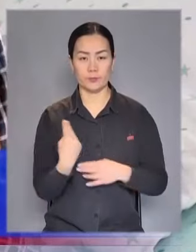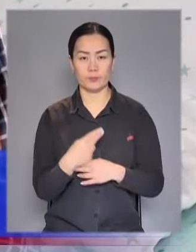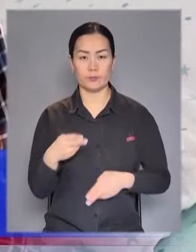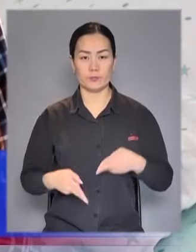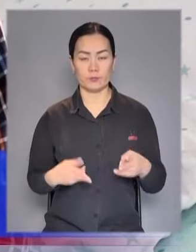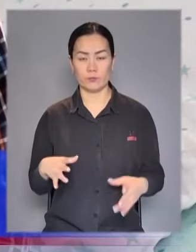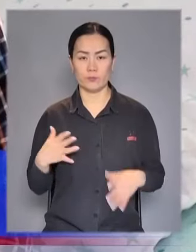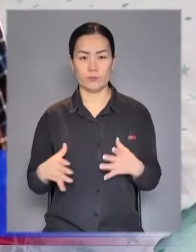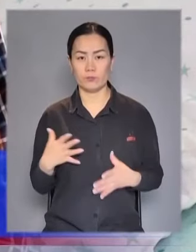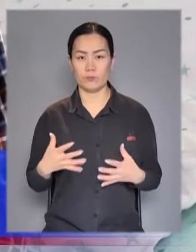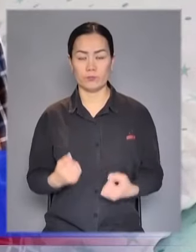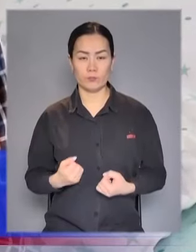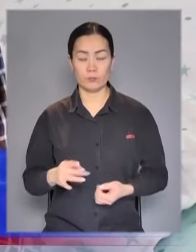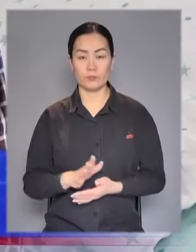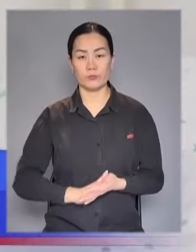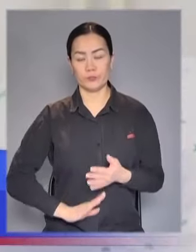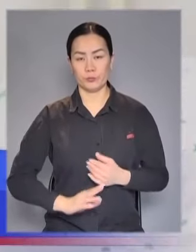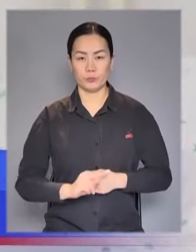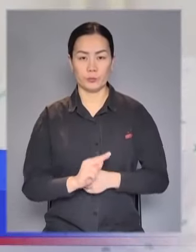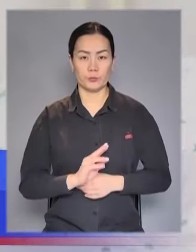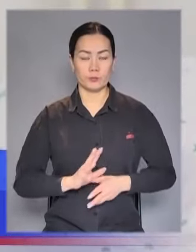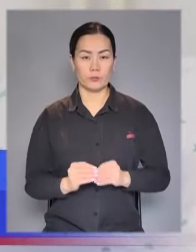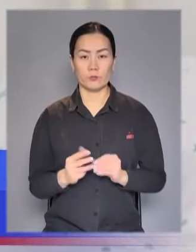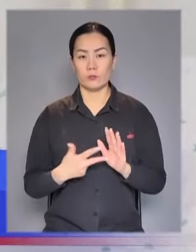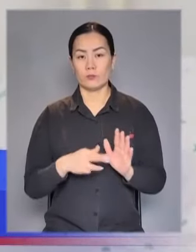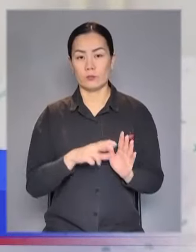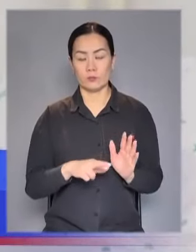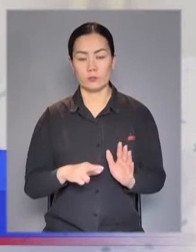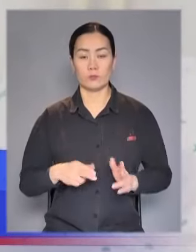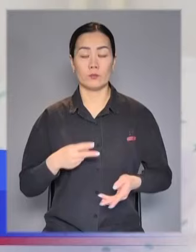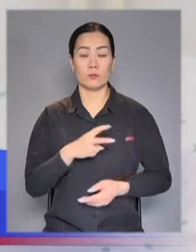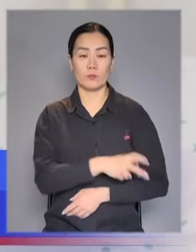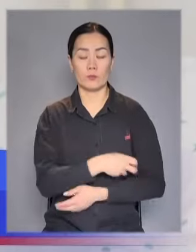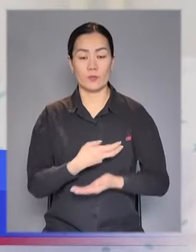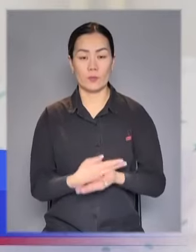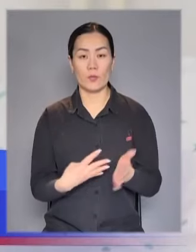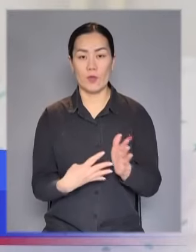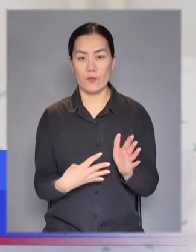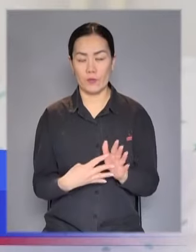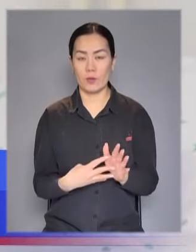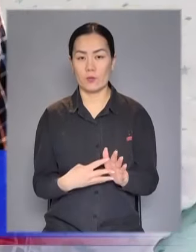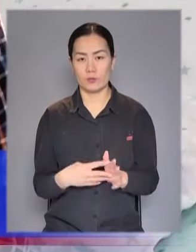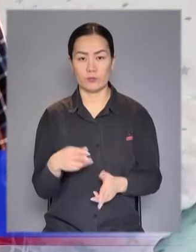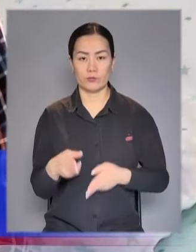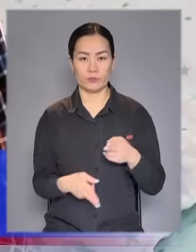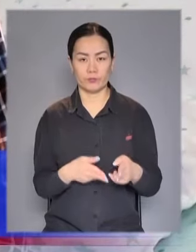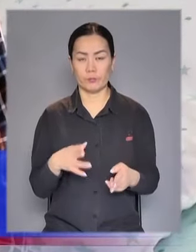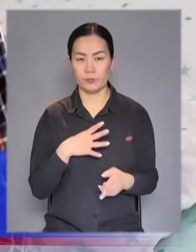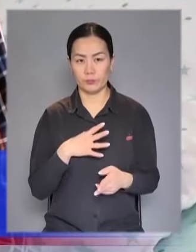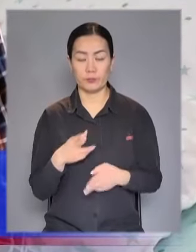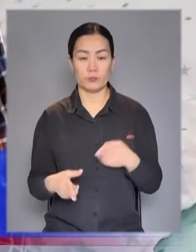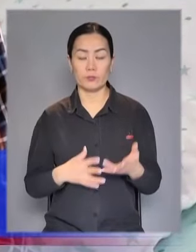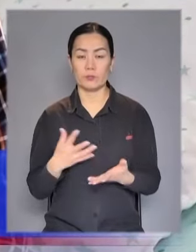месяц. Вот. Была подготовка. 8 января поступил сюда. 9 мне прооперировали. Сделали